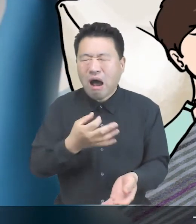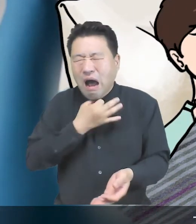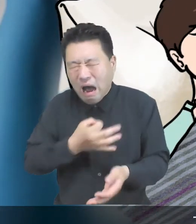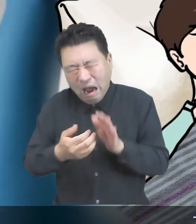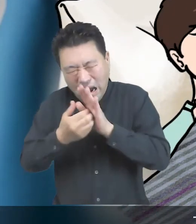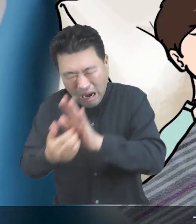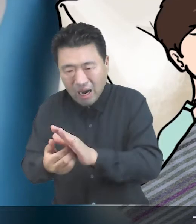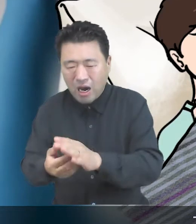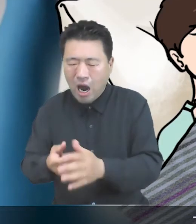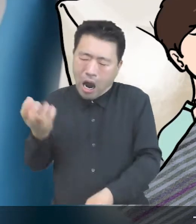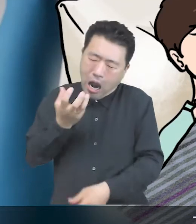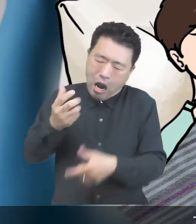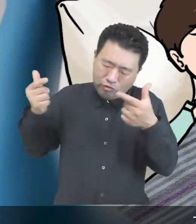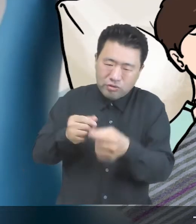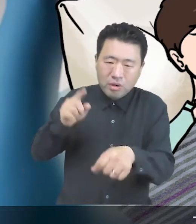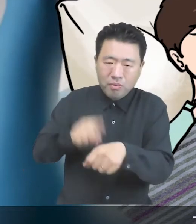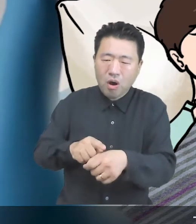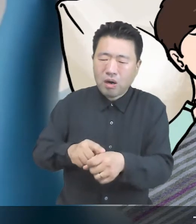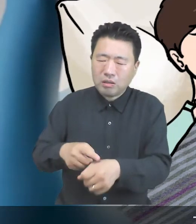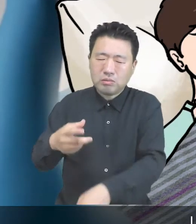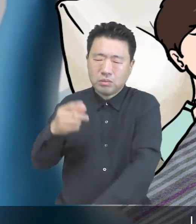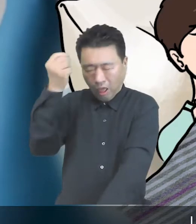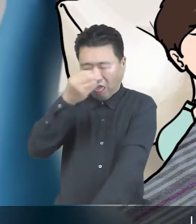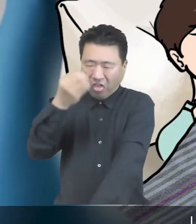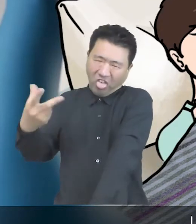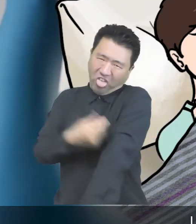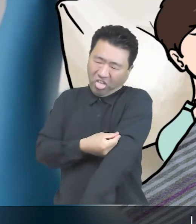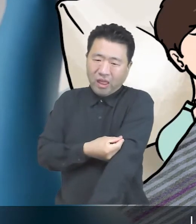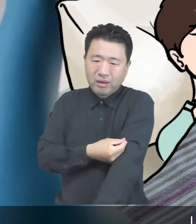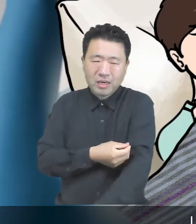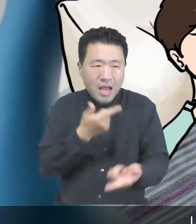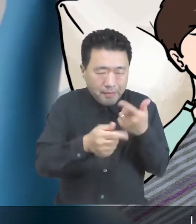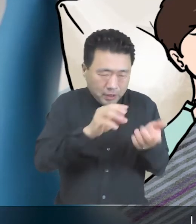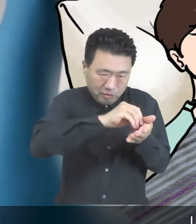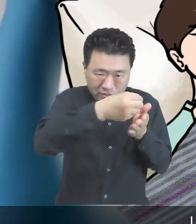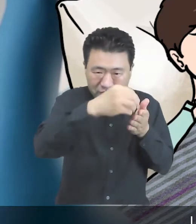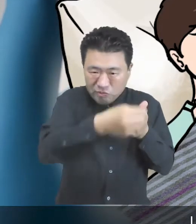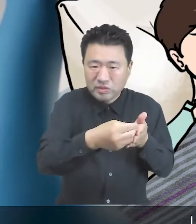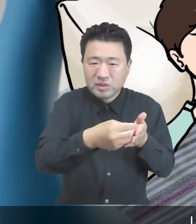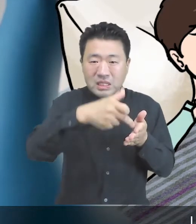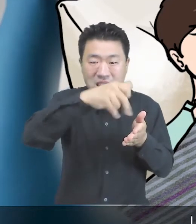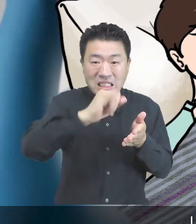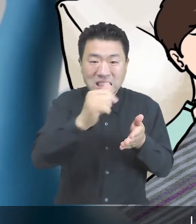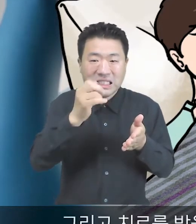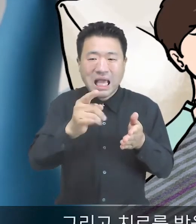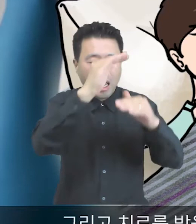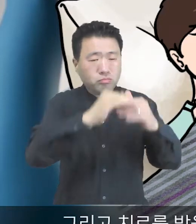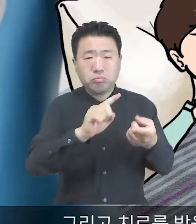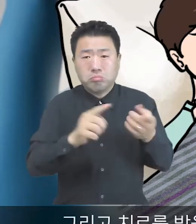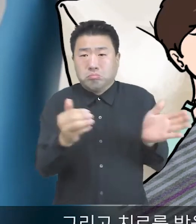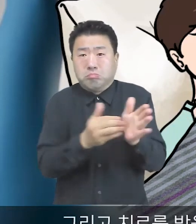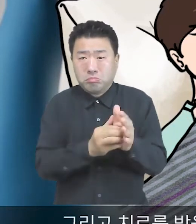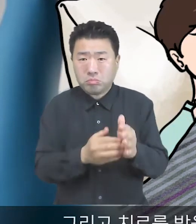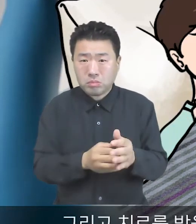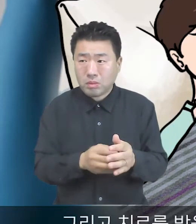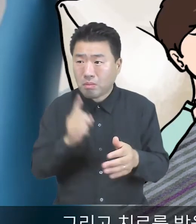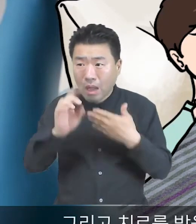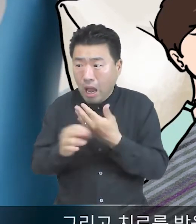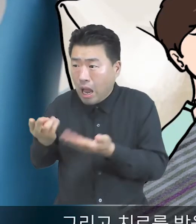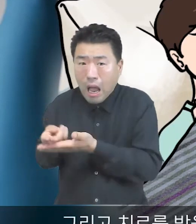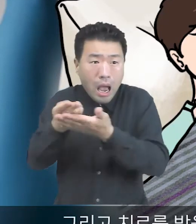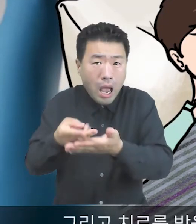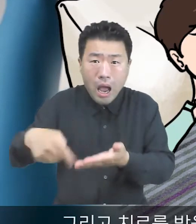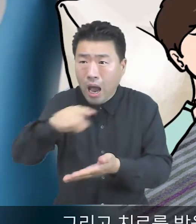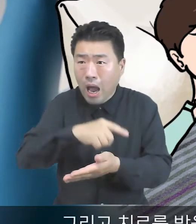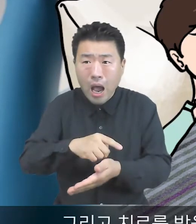기침 억제와 진통을 줄이기 위한 아편, 나무 껍질에서 추출한 키니네가 전부였습니다. 그리고 치료를 받을 수